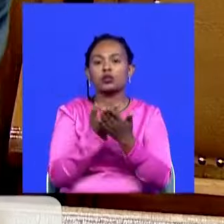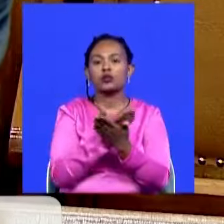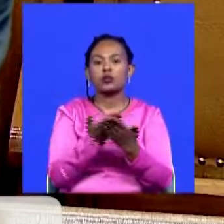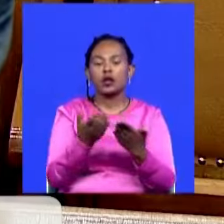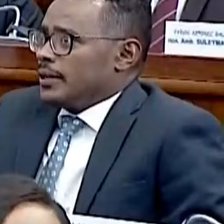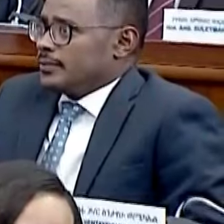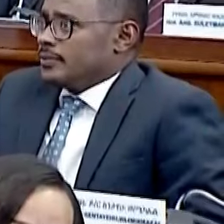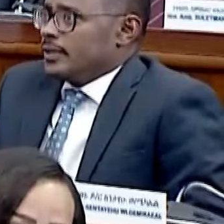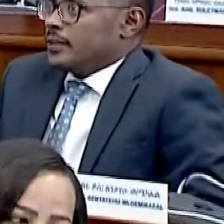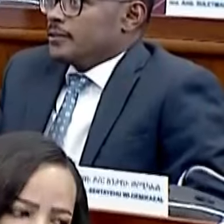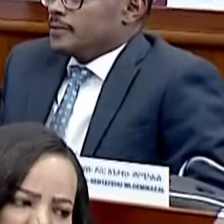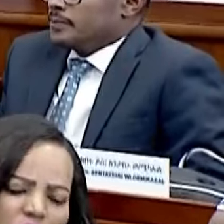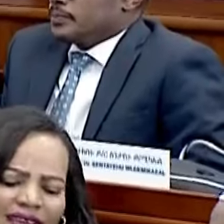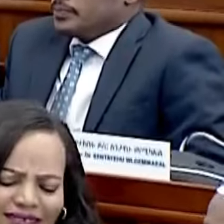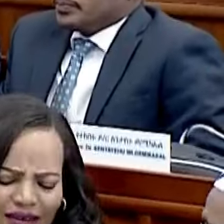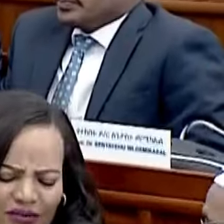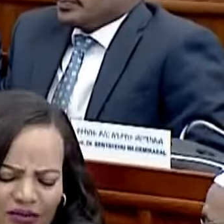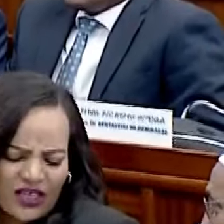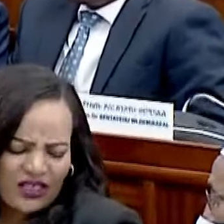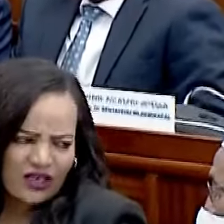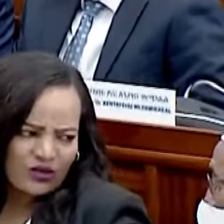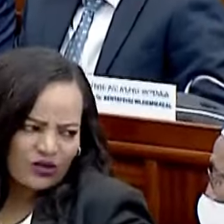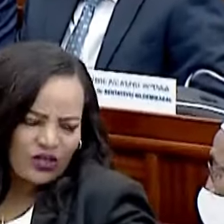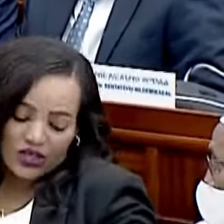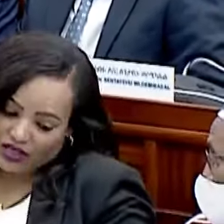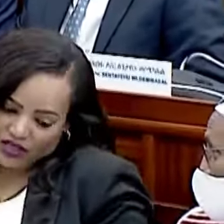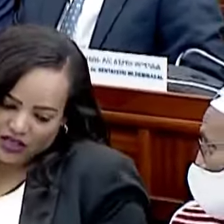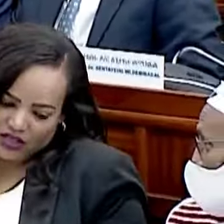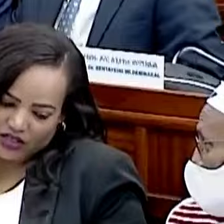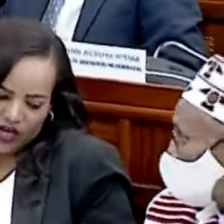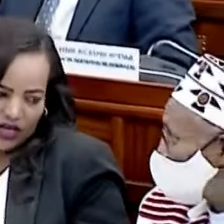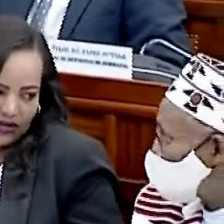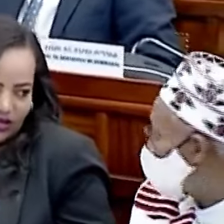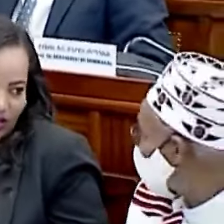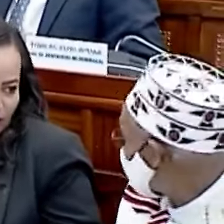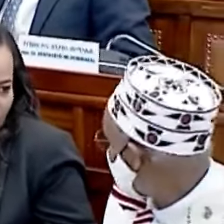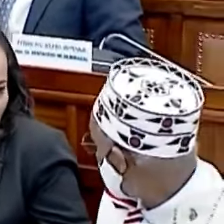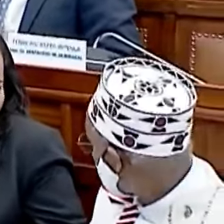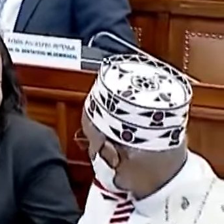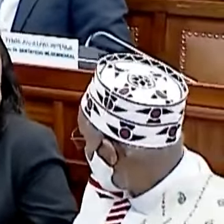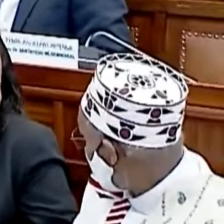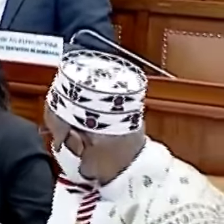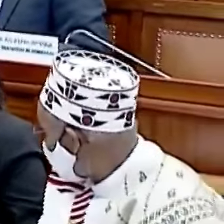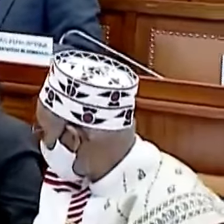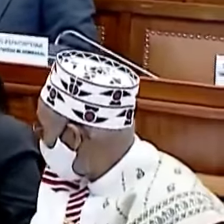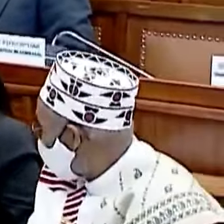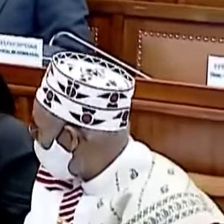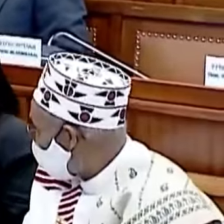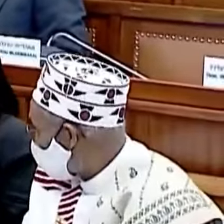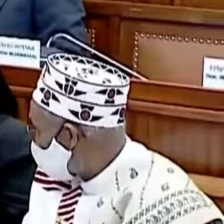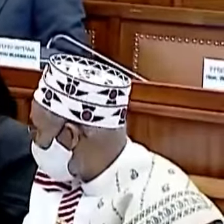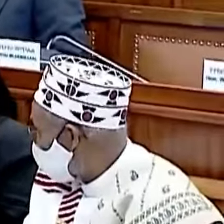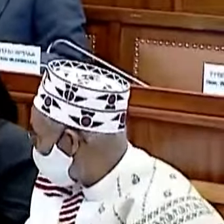ከመንግስቱ ምን ይጠብቃል? ከምክር ቤቱ አባላት ለተነሱ በተለይም የኢኮኖሚ ጉዳይን ለተመለከቱ